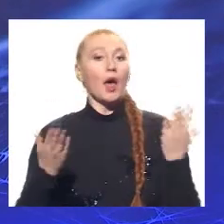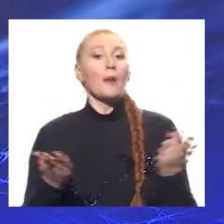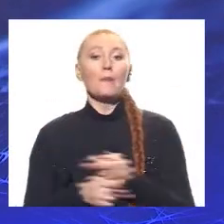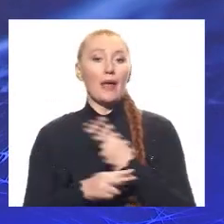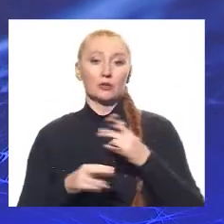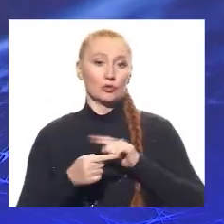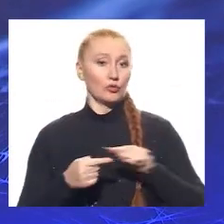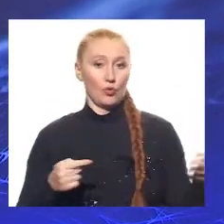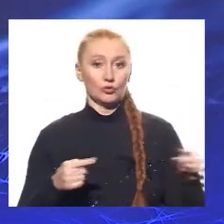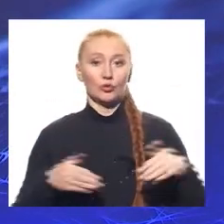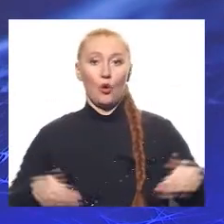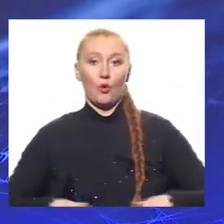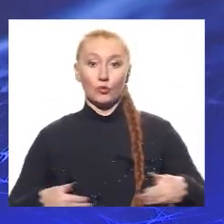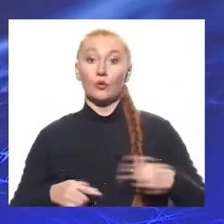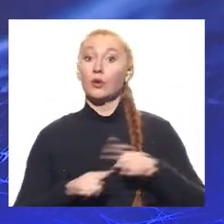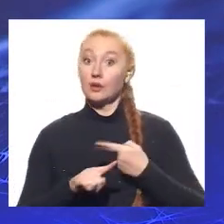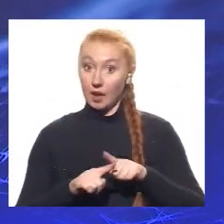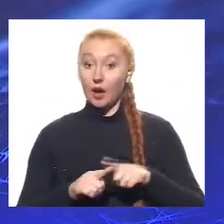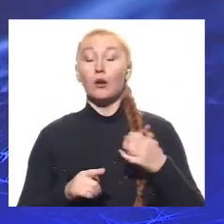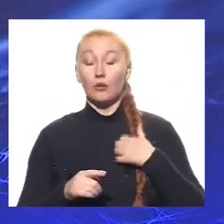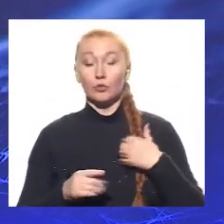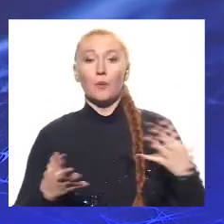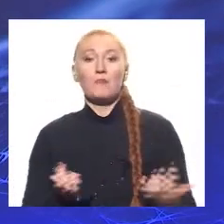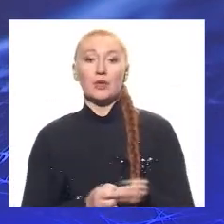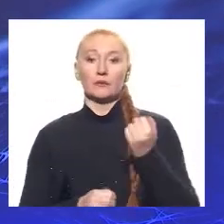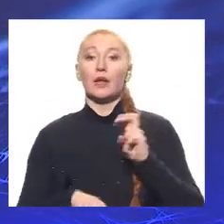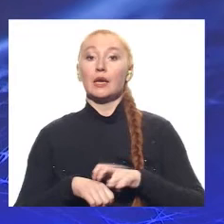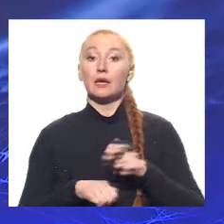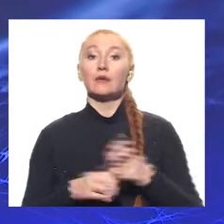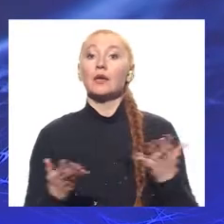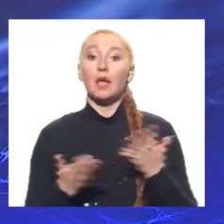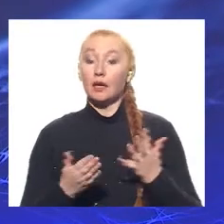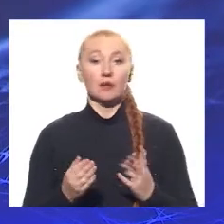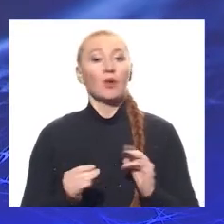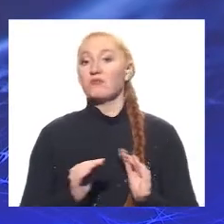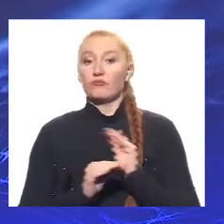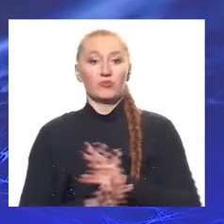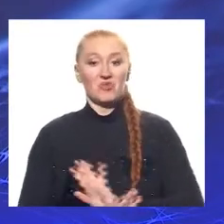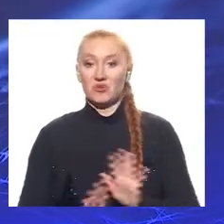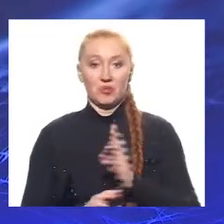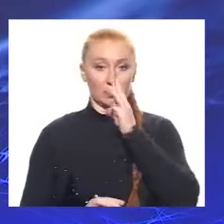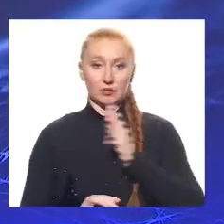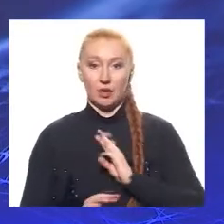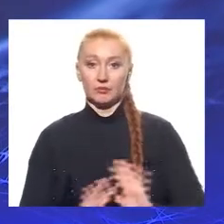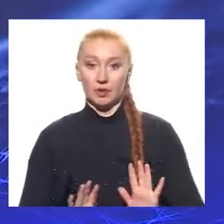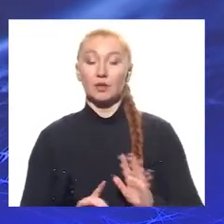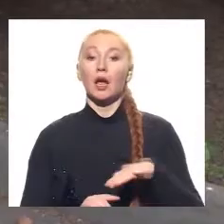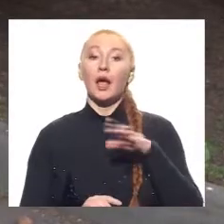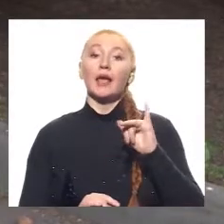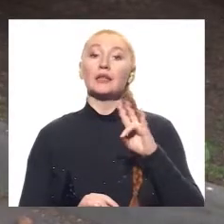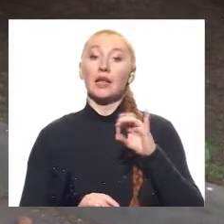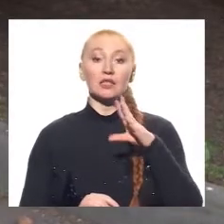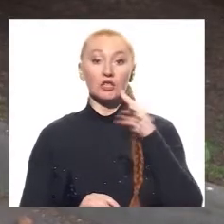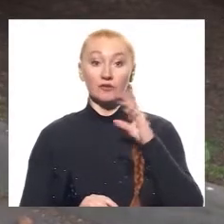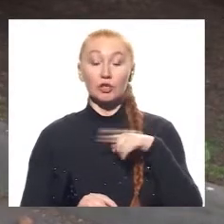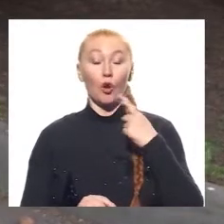безстрокове голодування. Таким чином вирішила підтримати лікарів, яким не доплачують зарплатню. Інеса Шевченко говорить,